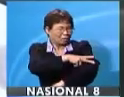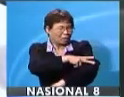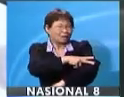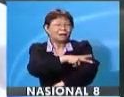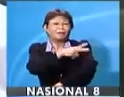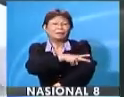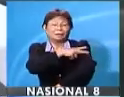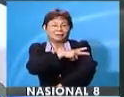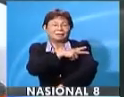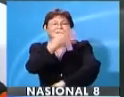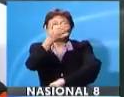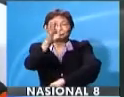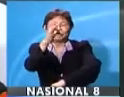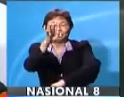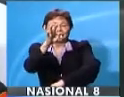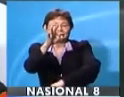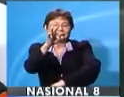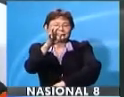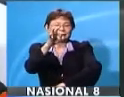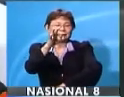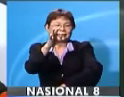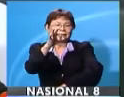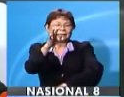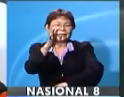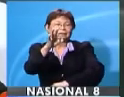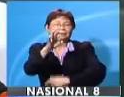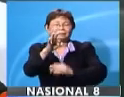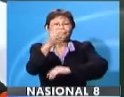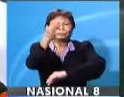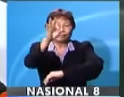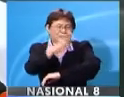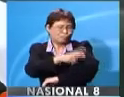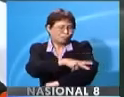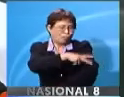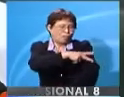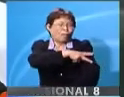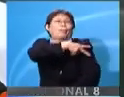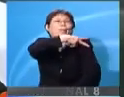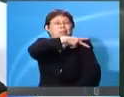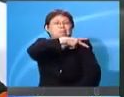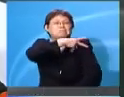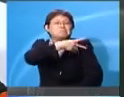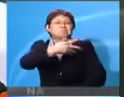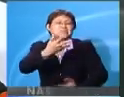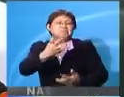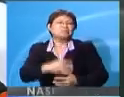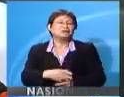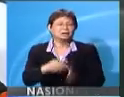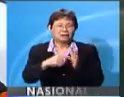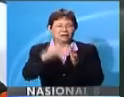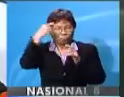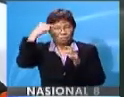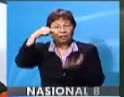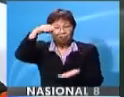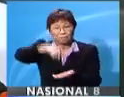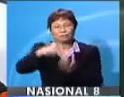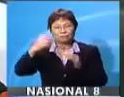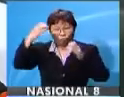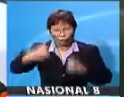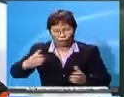daripada 19 beberapa anak tangga. Dan ini adalah satu confidence boost bagi